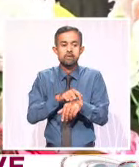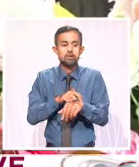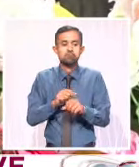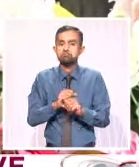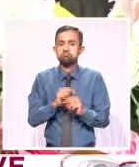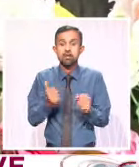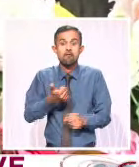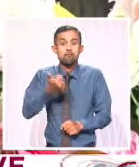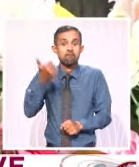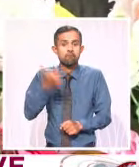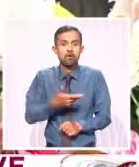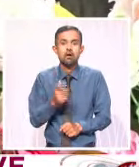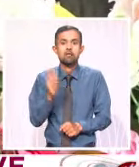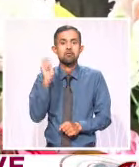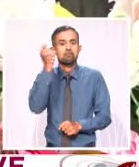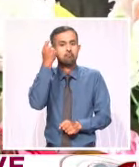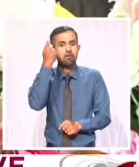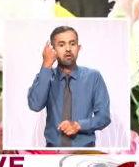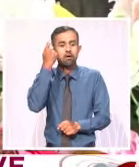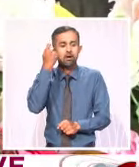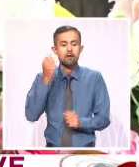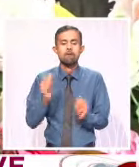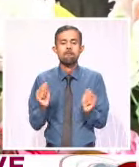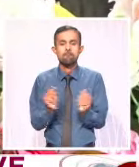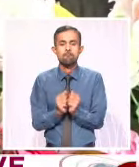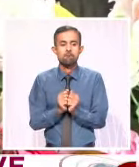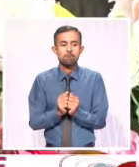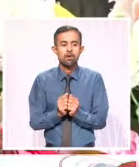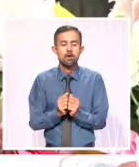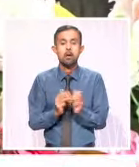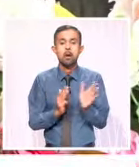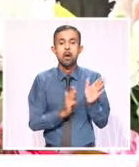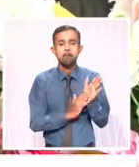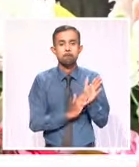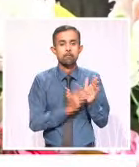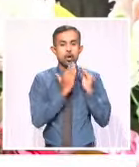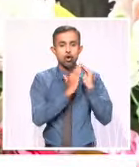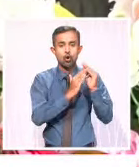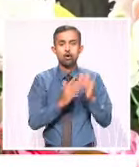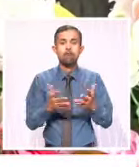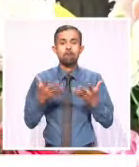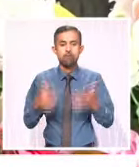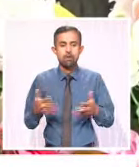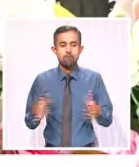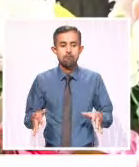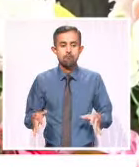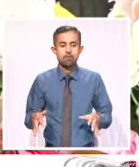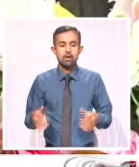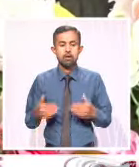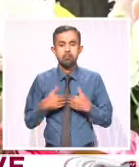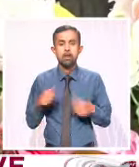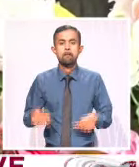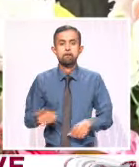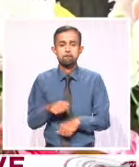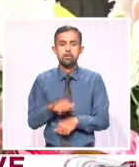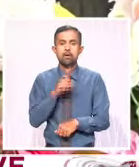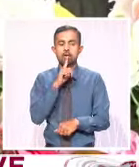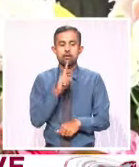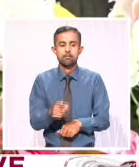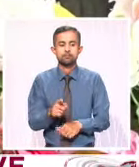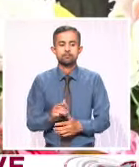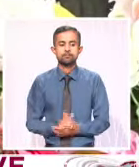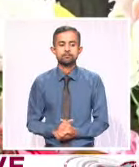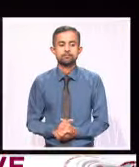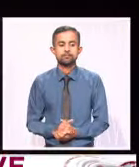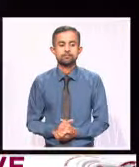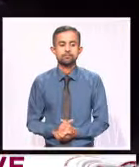නොතිබී ඓතිහාසික වාර්තාවක් ලැබීමේ කාර්යභාරය මහින්ද රාජපක්ෂ ඉෂ්ට කළා කියනවායි කියන එක මම මේ අවස්ථාවේ මතක් කරන්න